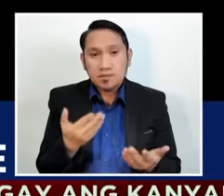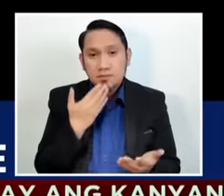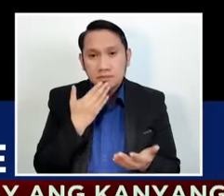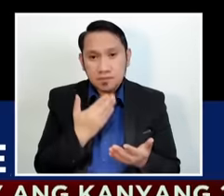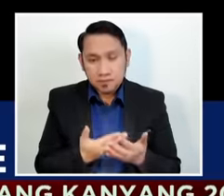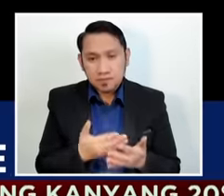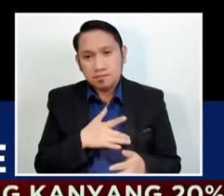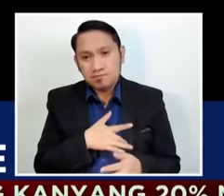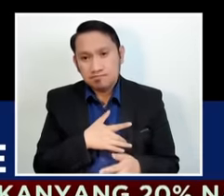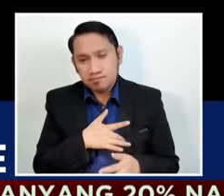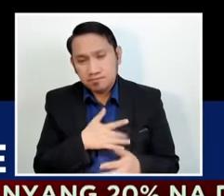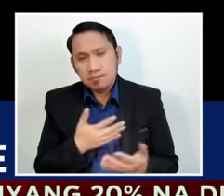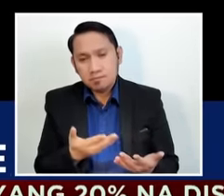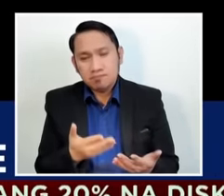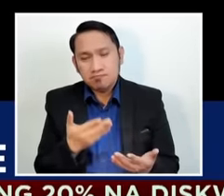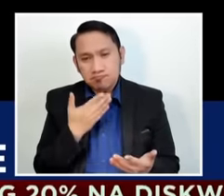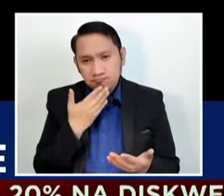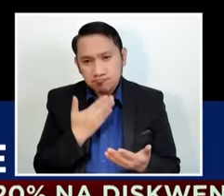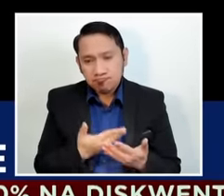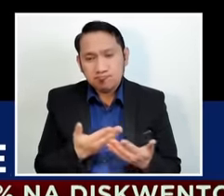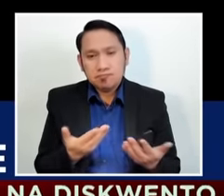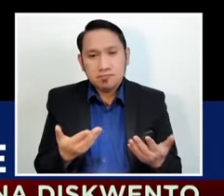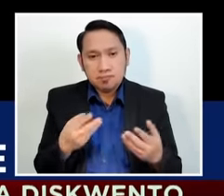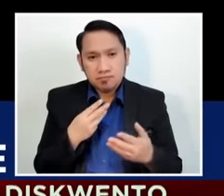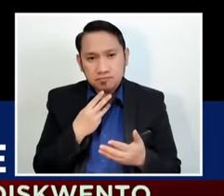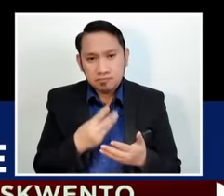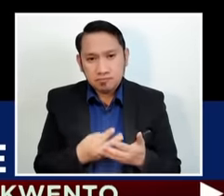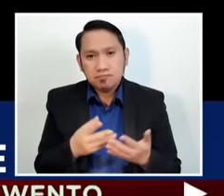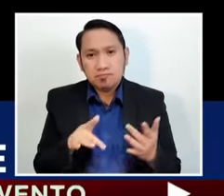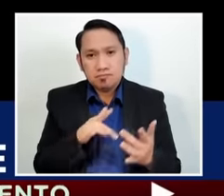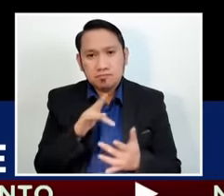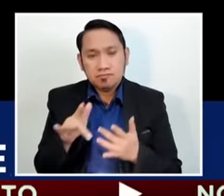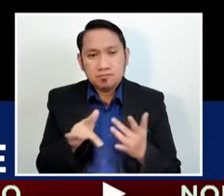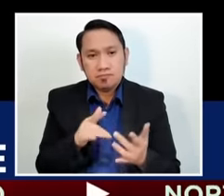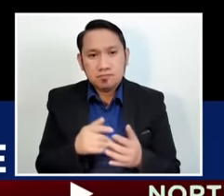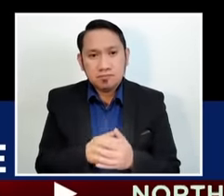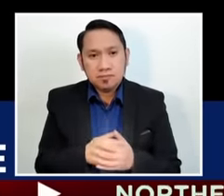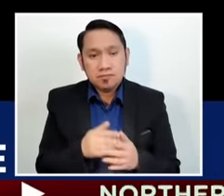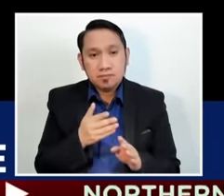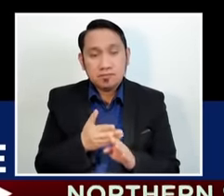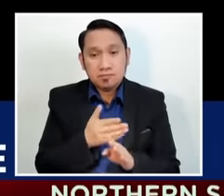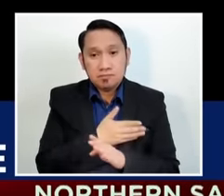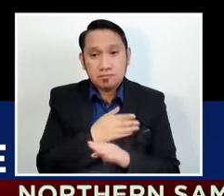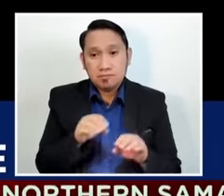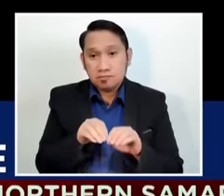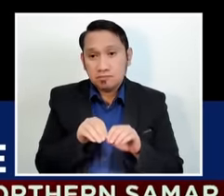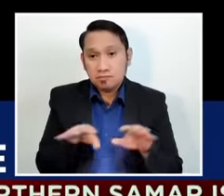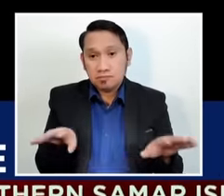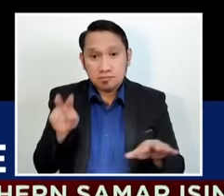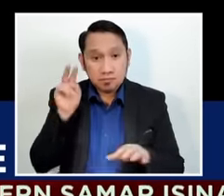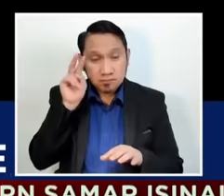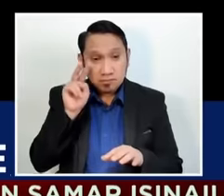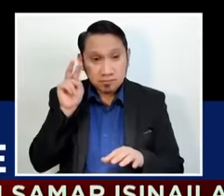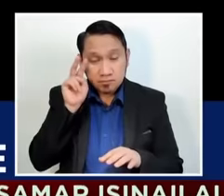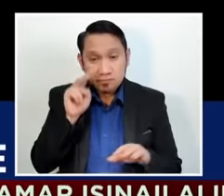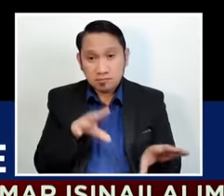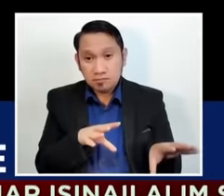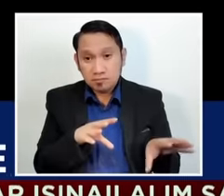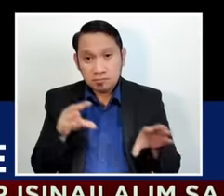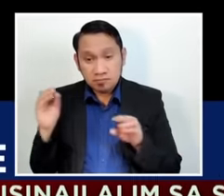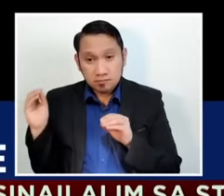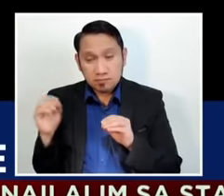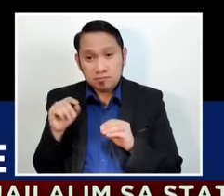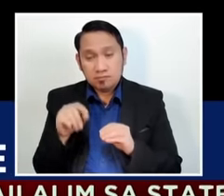Michelle, kaya nakasama siya sa pamamasyal sa Mexico. Bago nito ay kumalat ang video ng maagang pag-alis ni Michelle sa